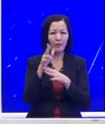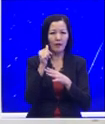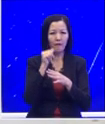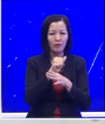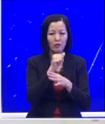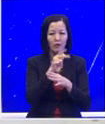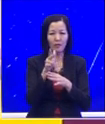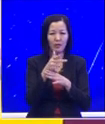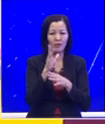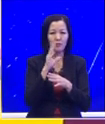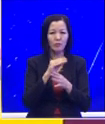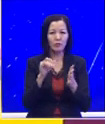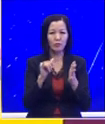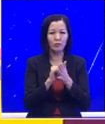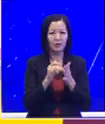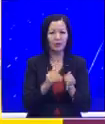видеонаблюдения.